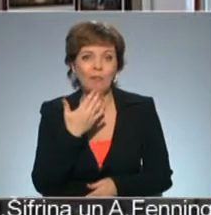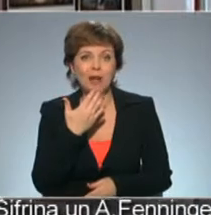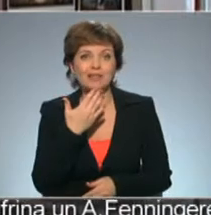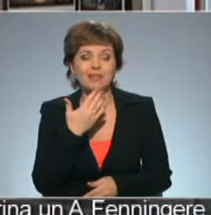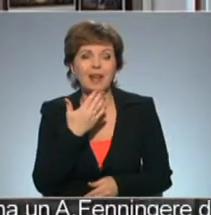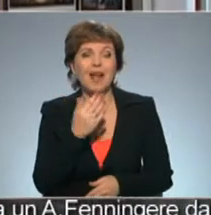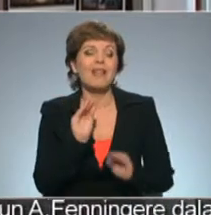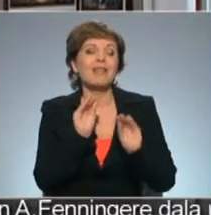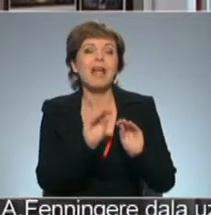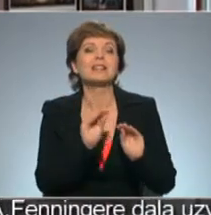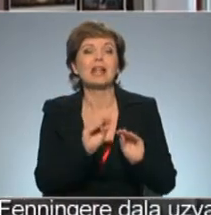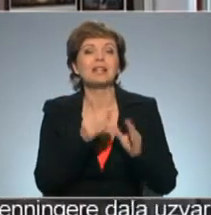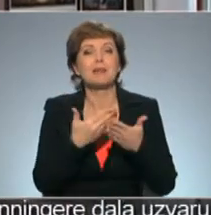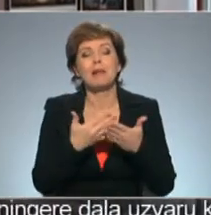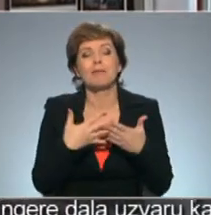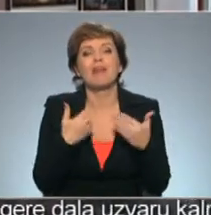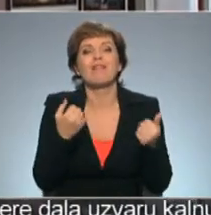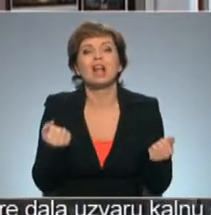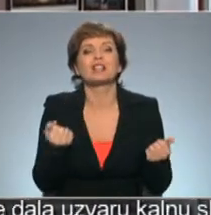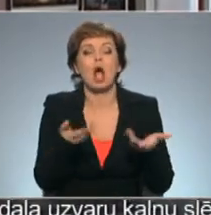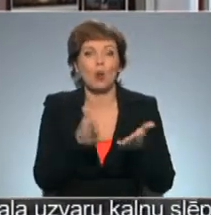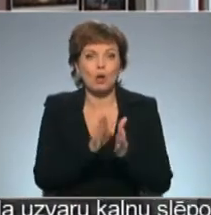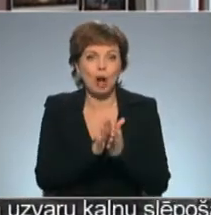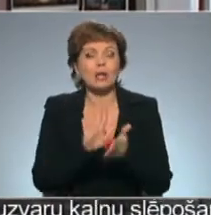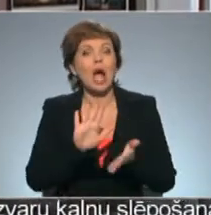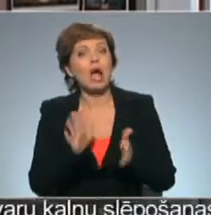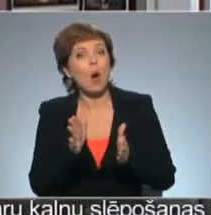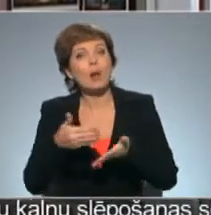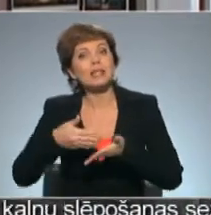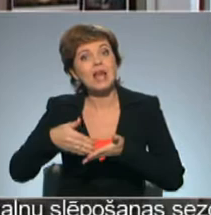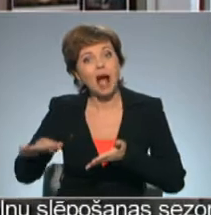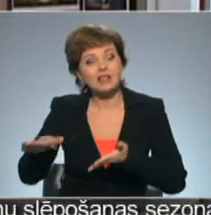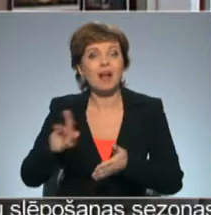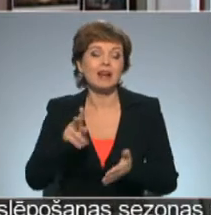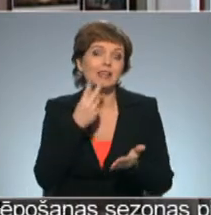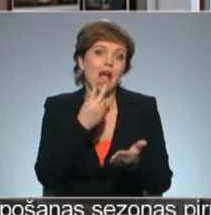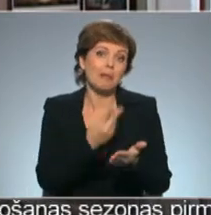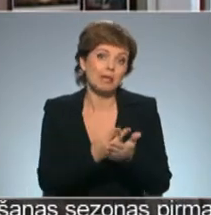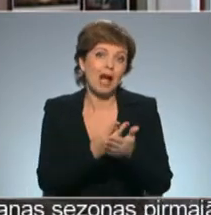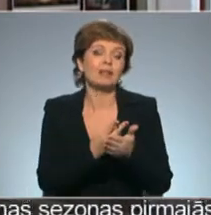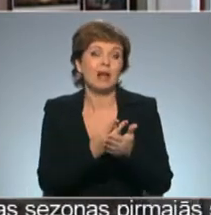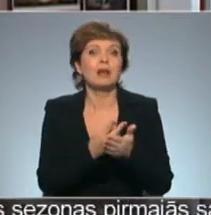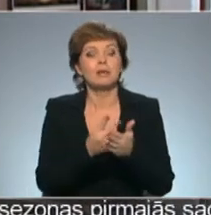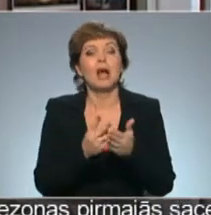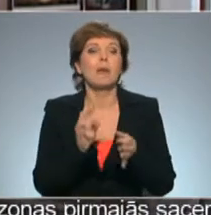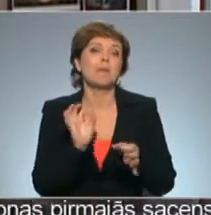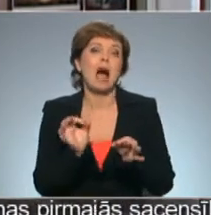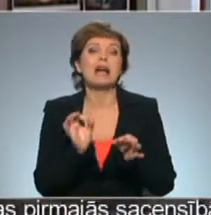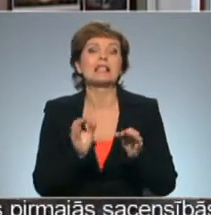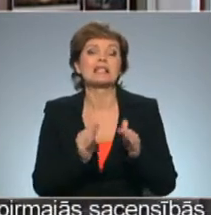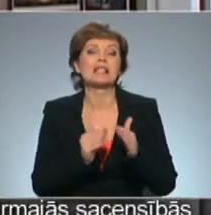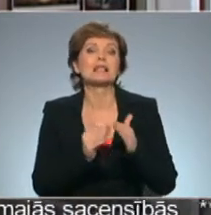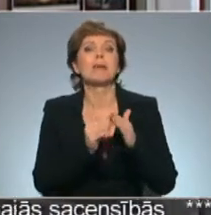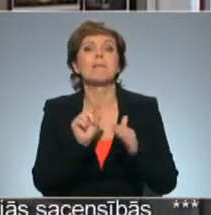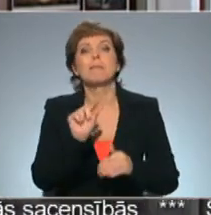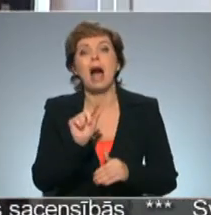nesaliks iekšā vesela grāmata, ja, tad no kaut kā jāatsakās, kaut kas ir jāparāda, bet tā maksimāli koncentrēt, lai cilvēkiem būtu skaidrs, kas